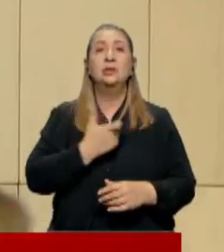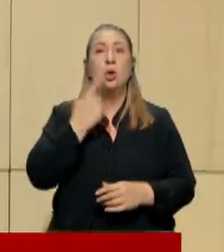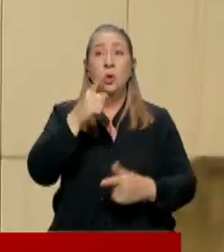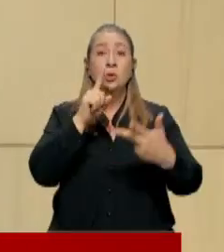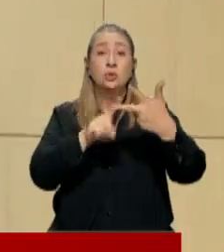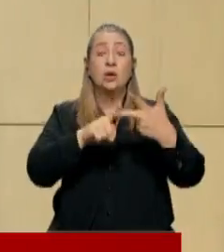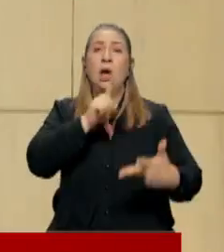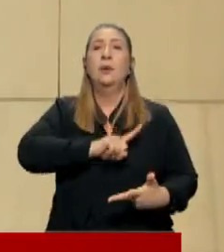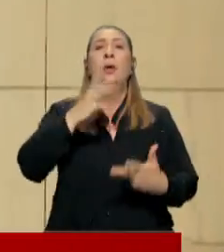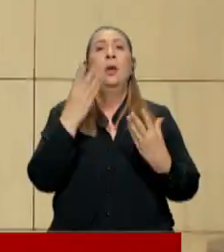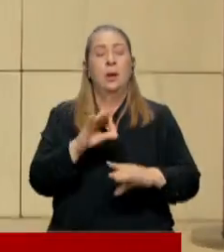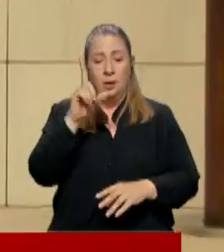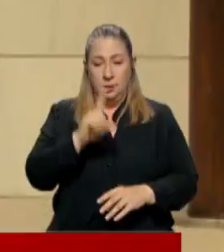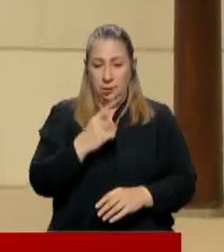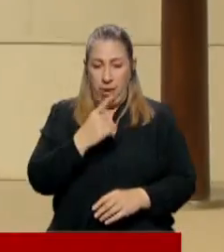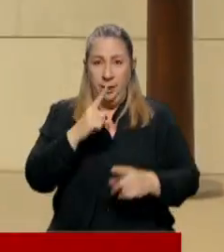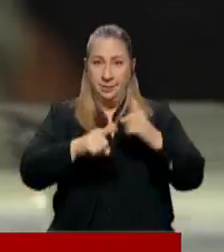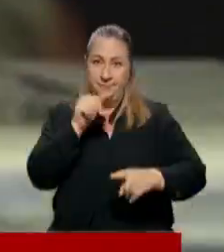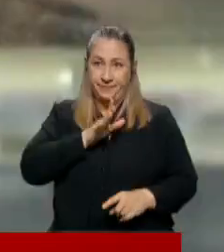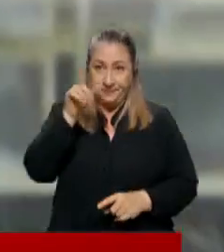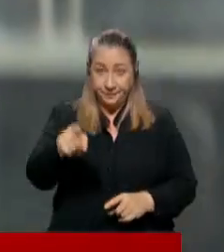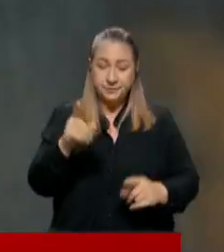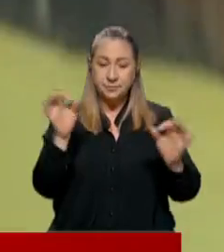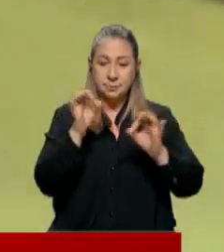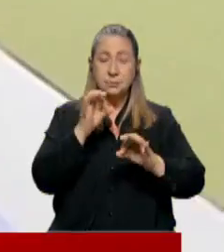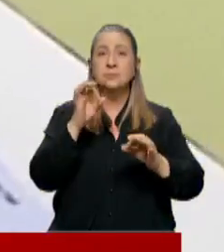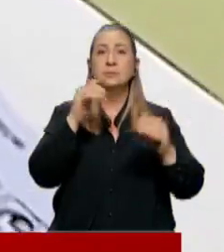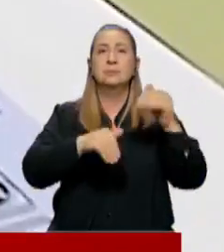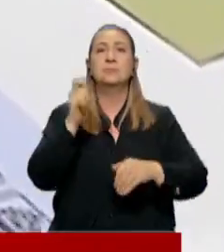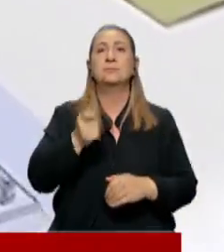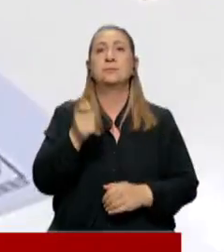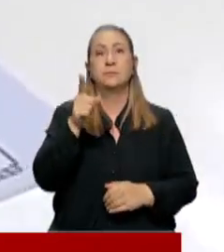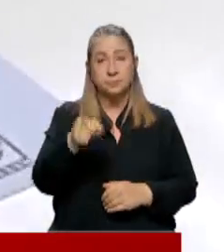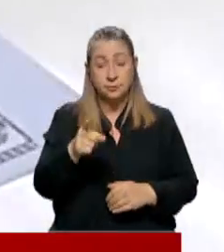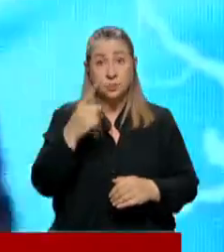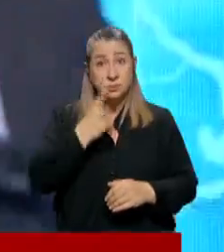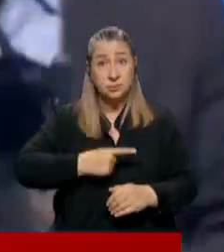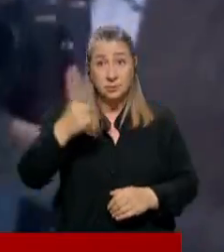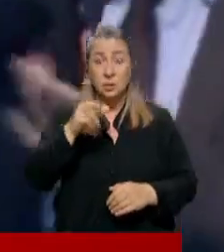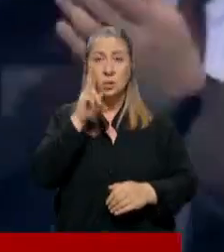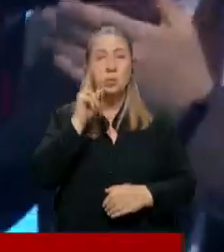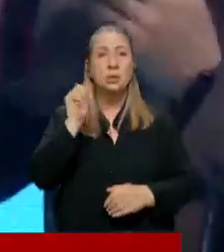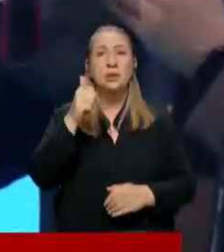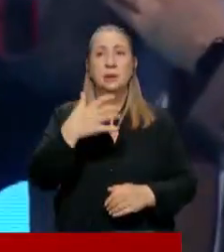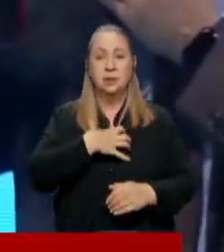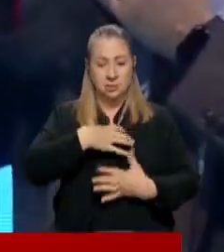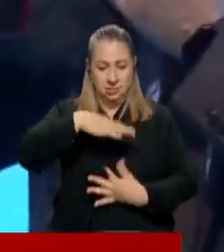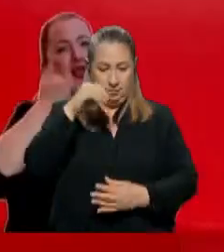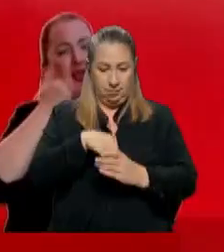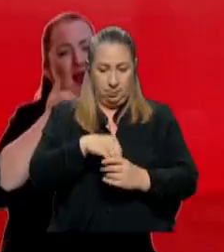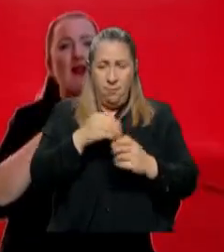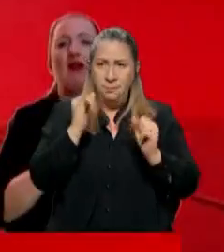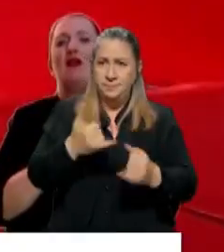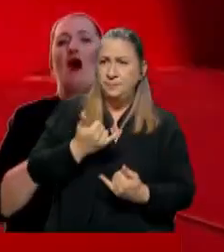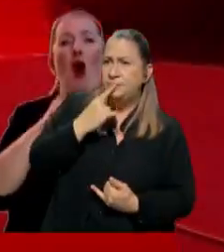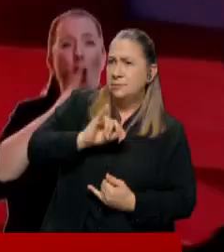üçüncü kez aday olamayacağını ilk kez söyledi Kılıçdaroğlu. Erken seçim yapmak zorundalar dedi. Cumhurbaşkanının son günlerde kendisi hakkında sert sözlerine